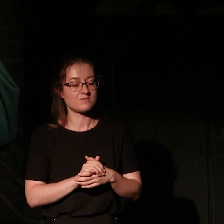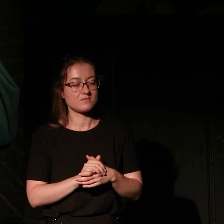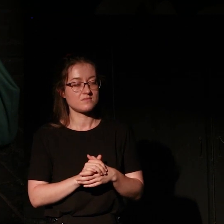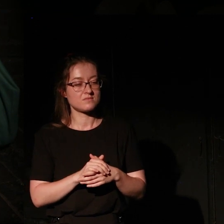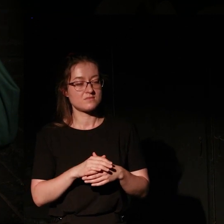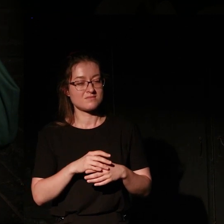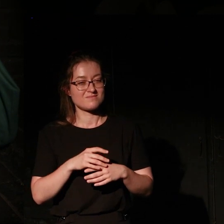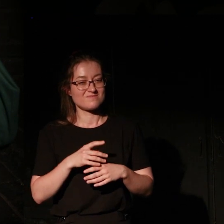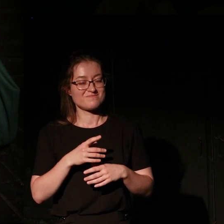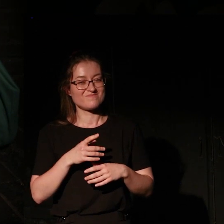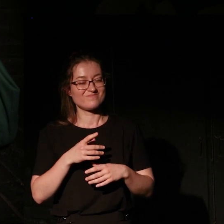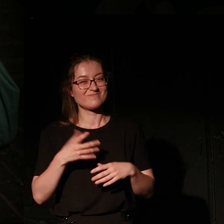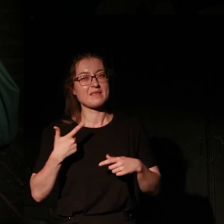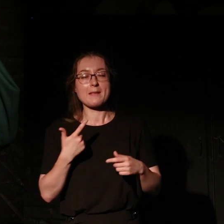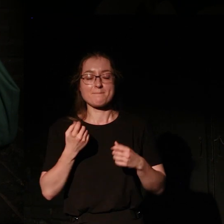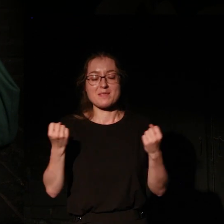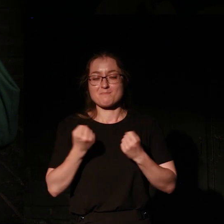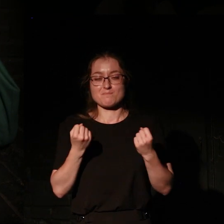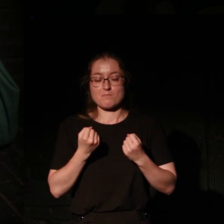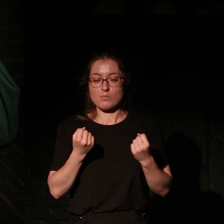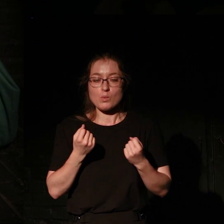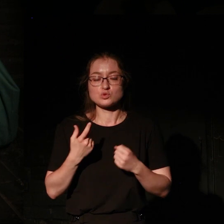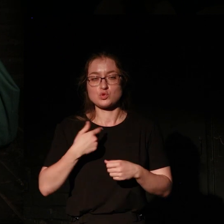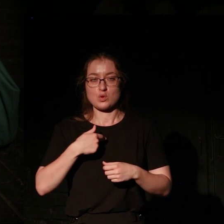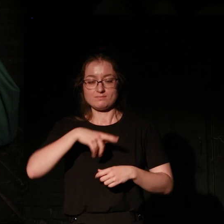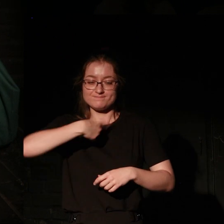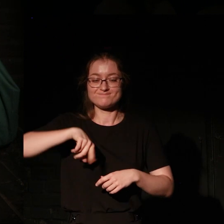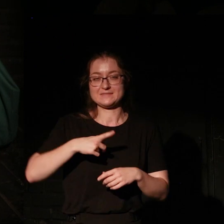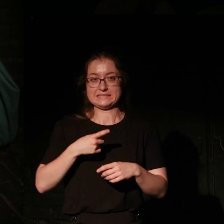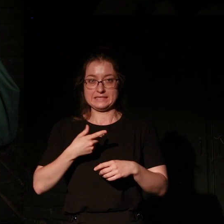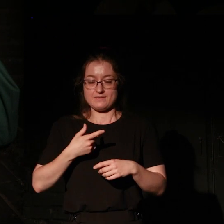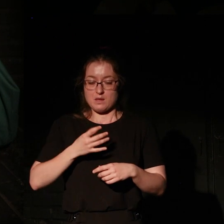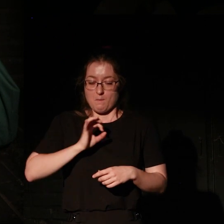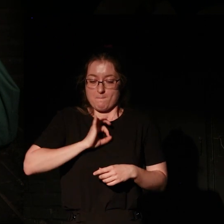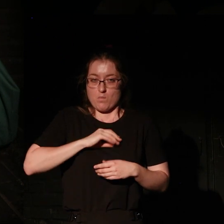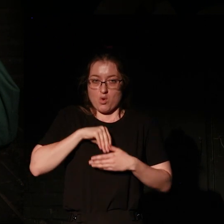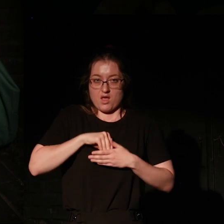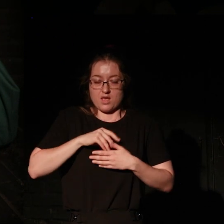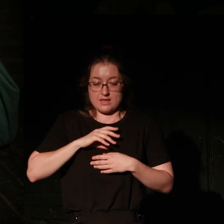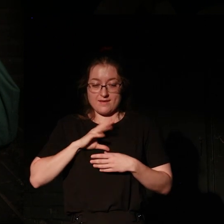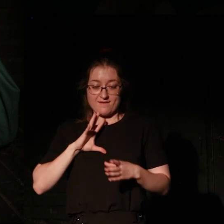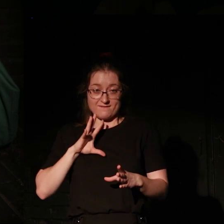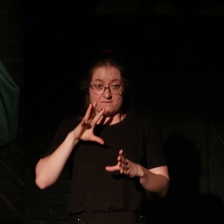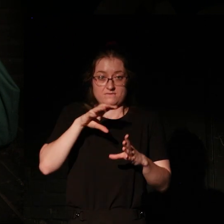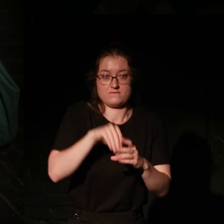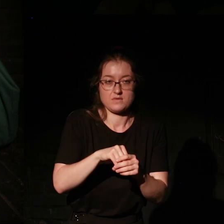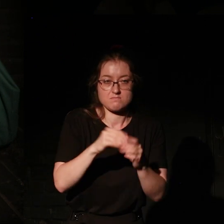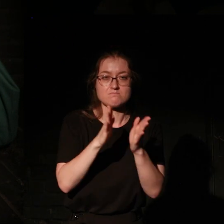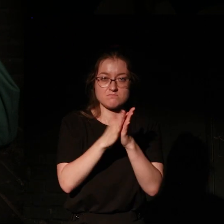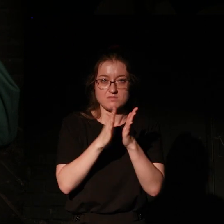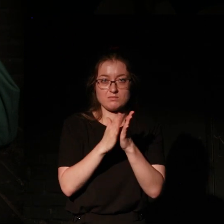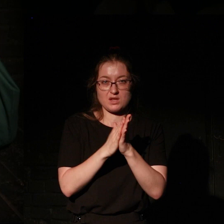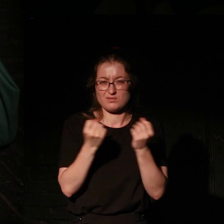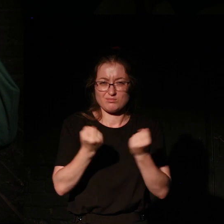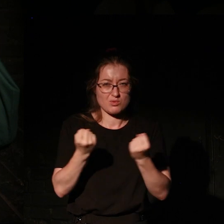tam wyczytać, a nie co ta Biblia mówi. Ale jeśli Pani pyta o moje